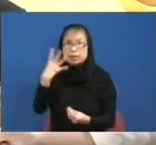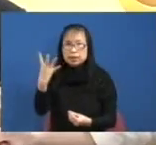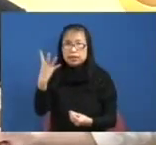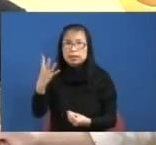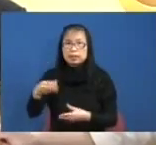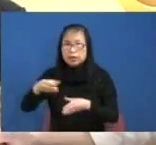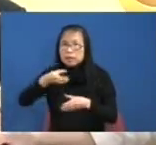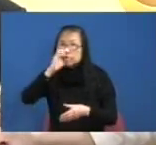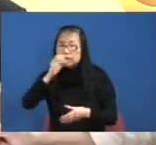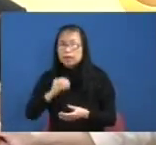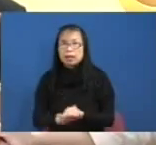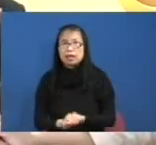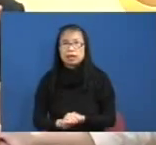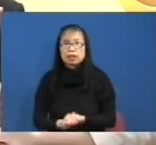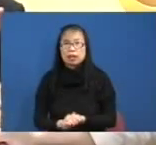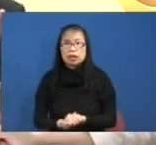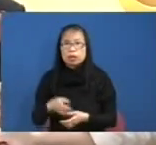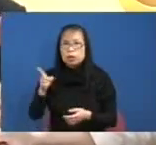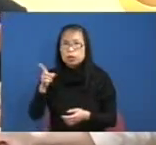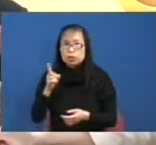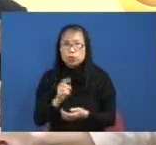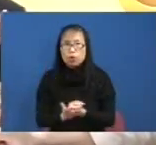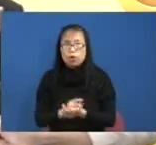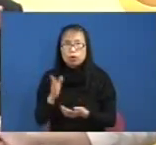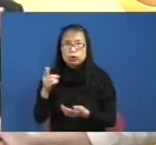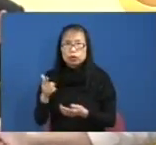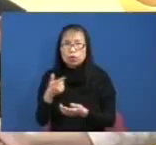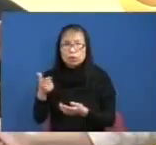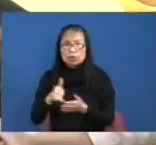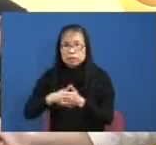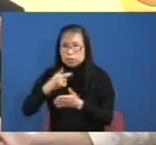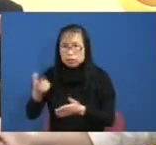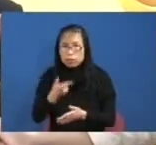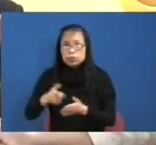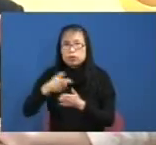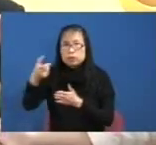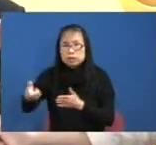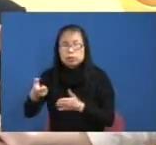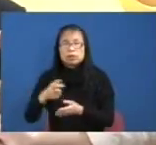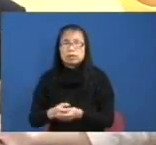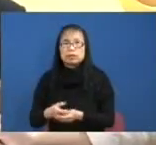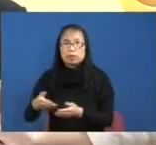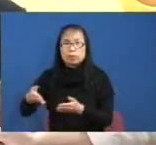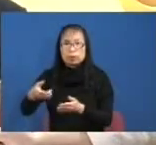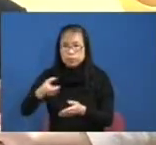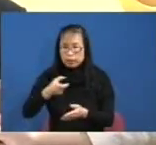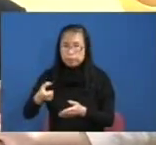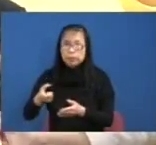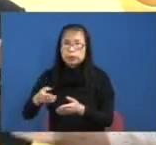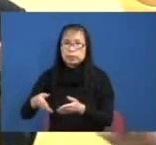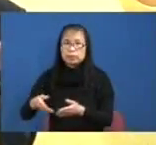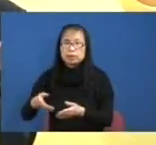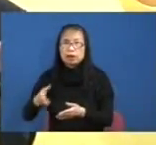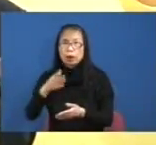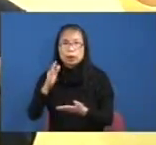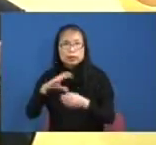食肆咧，分分鐘多少少嘅支出就變咗係虧本㗎啦。咁包括譬如頭先所講嘅食